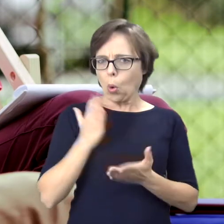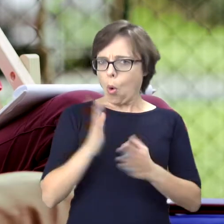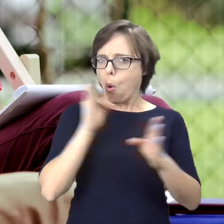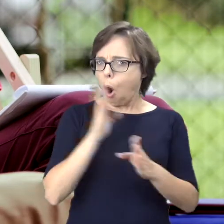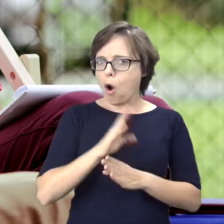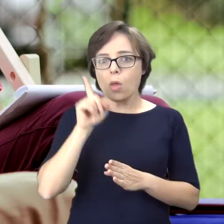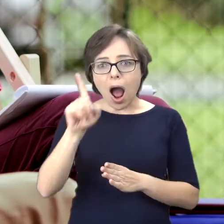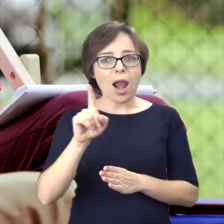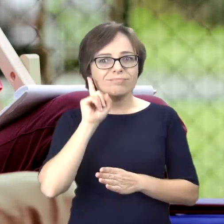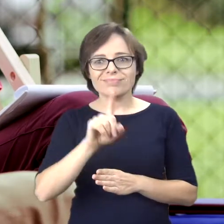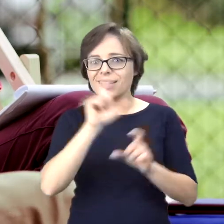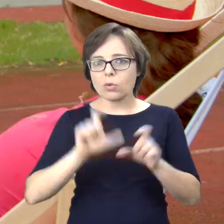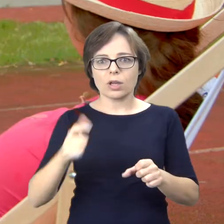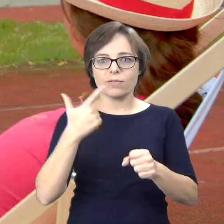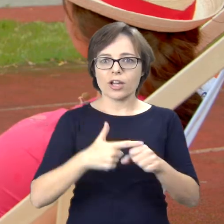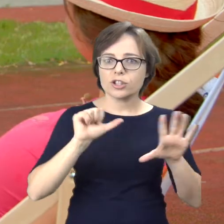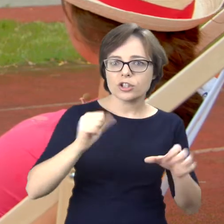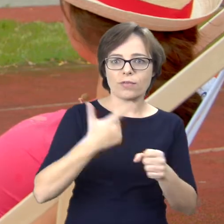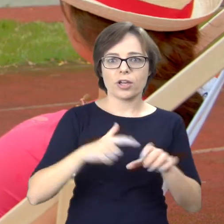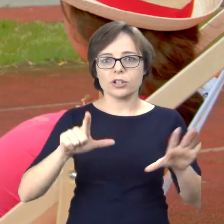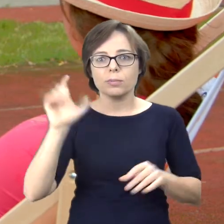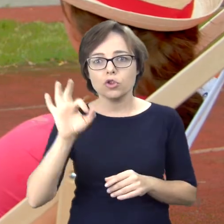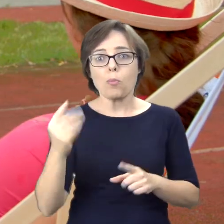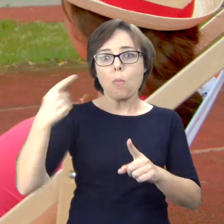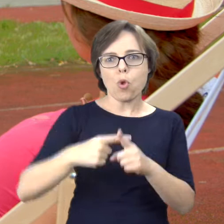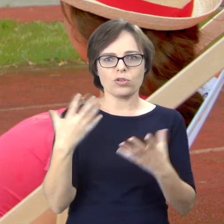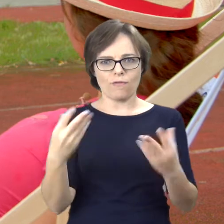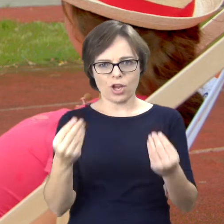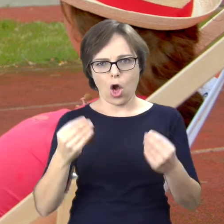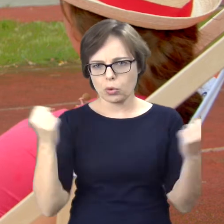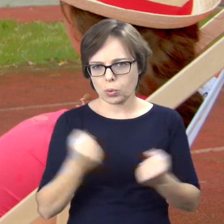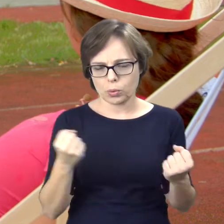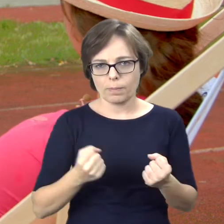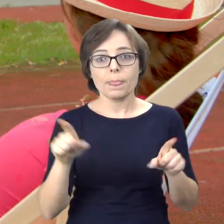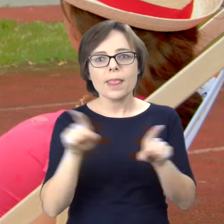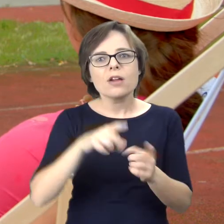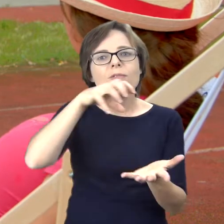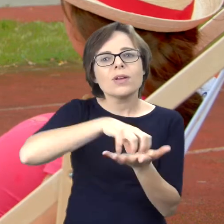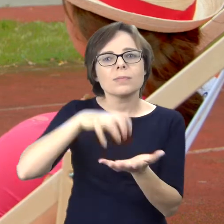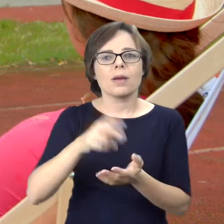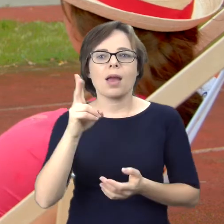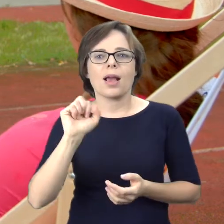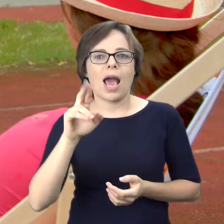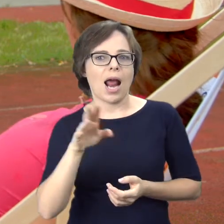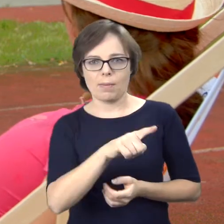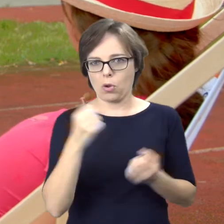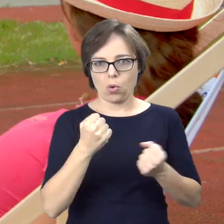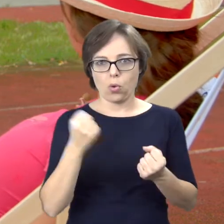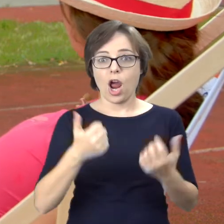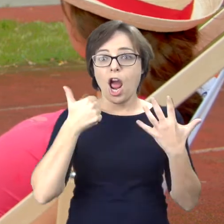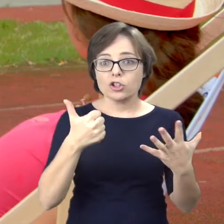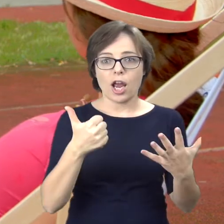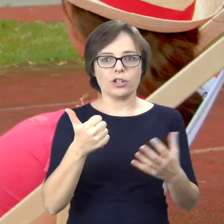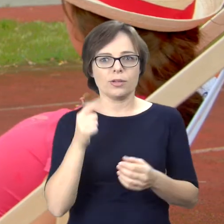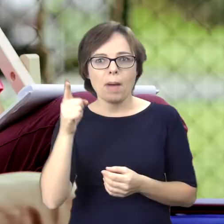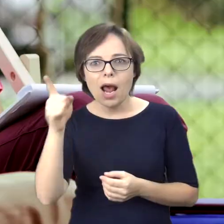ale ciągle 26-7 stopni plus wilgotność i jest mega hardkorowo. I całą serię, którą robiłem na Karaibach, to był mega challenge, bo 6 maratonów, biegasz